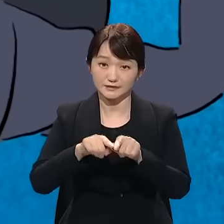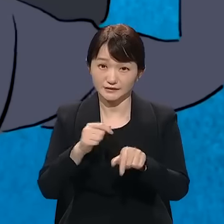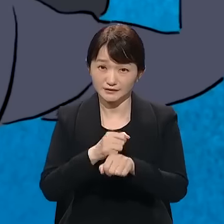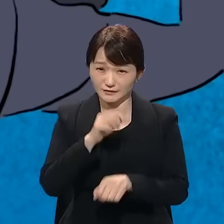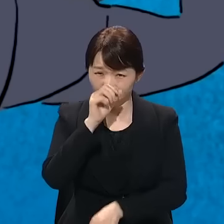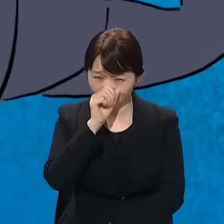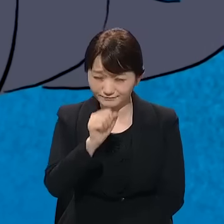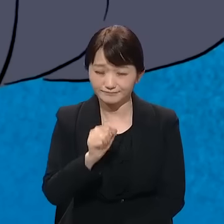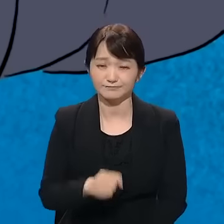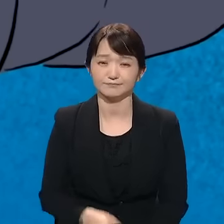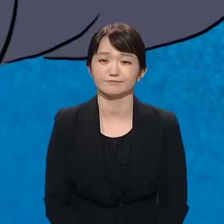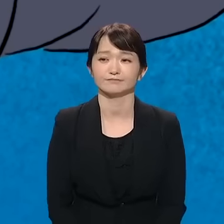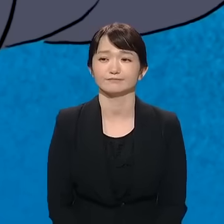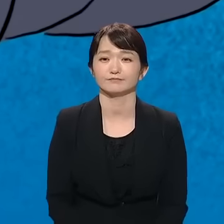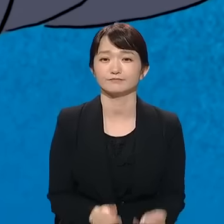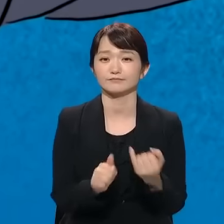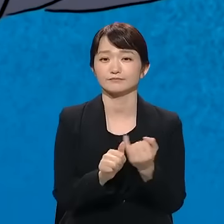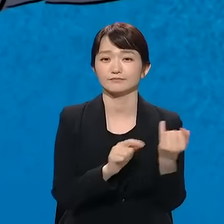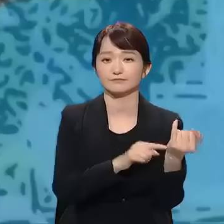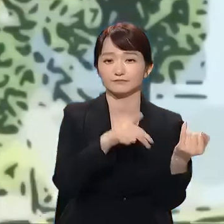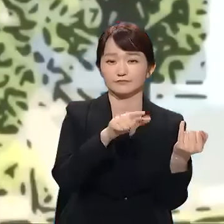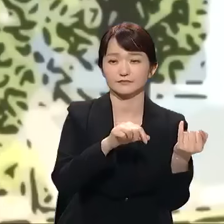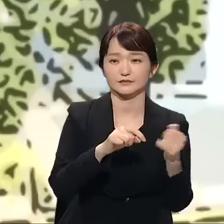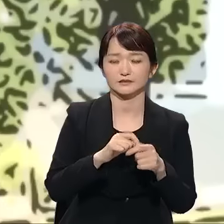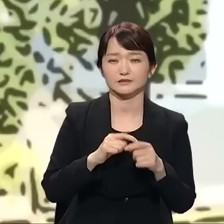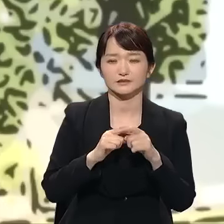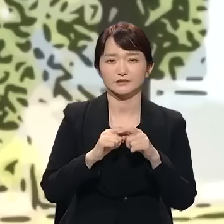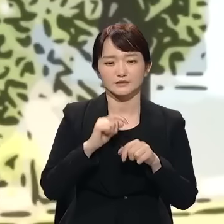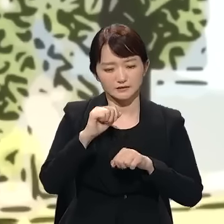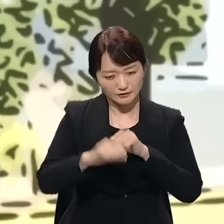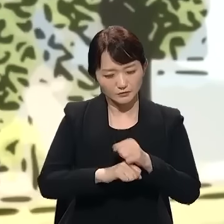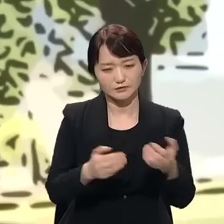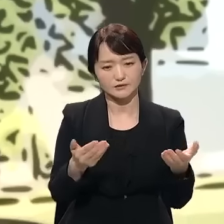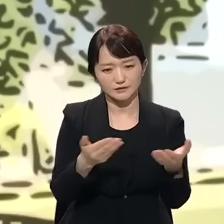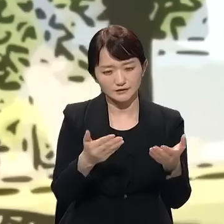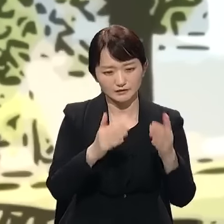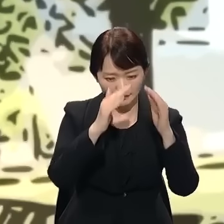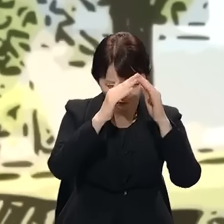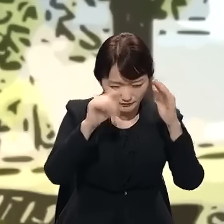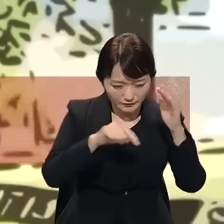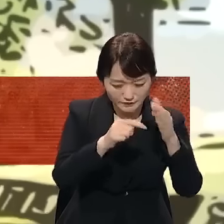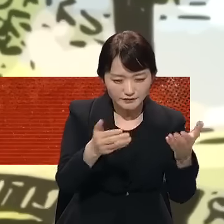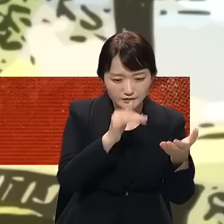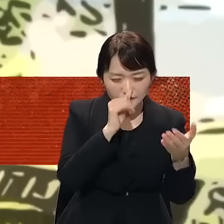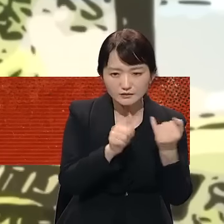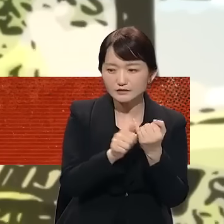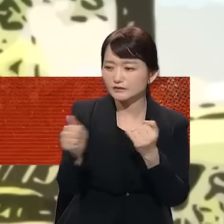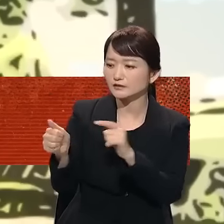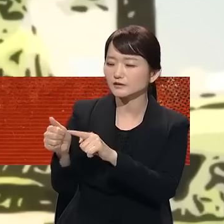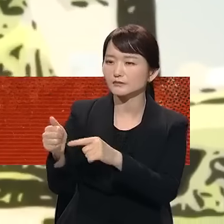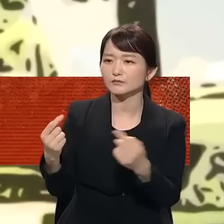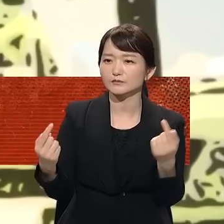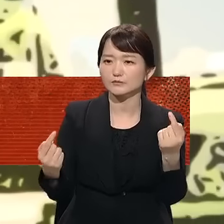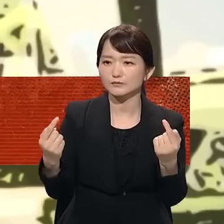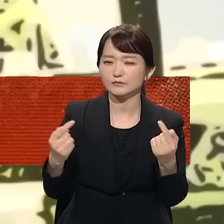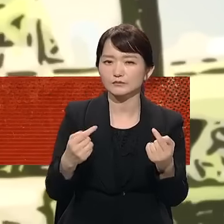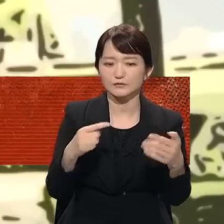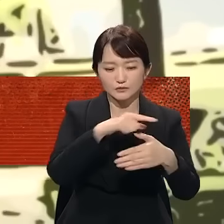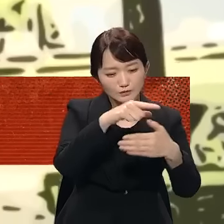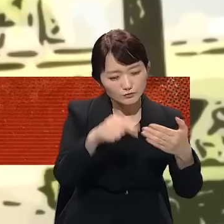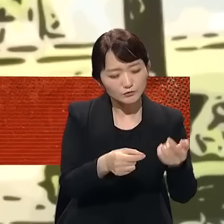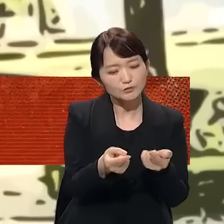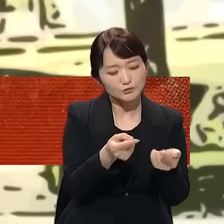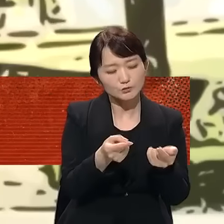아아 그런데다가 아내 정신은 프리런로 재택 근무를 하기 때문에 남편보다 좀 더 일정이 조율 일정 조율이